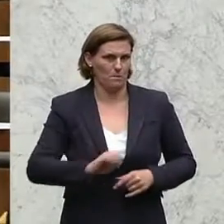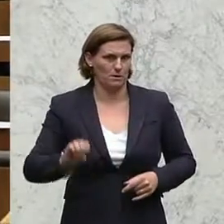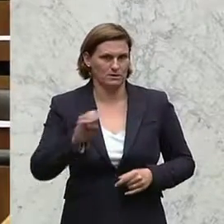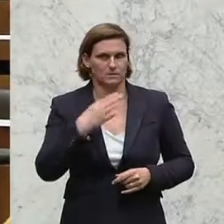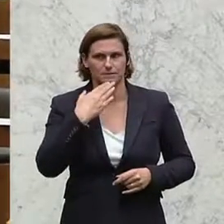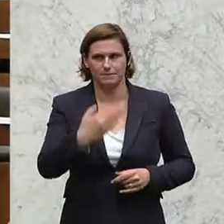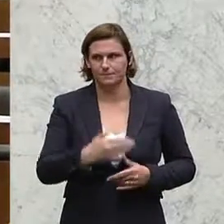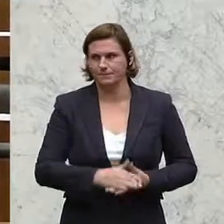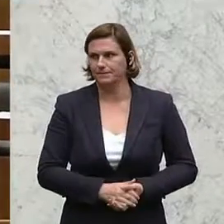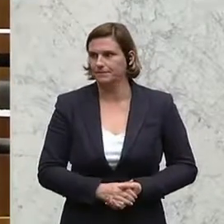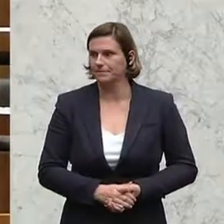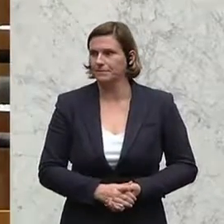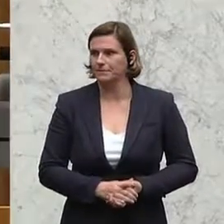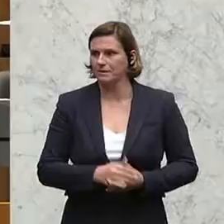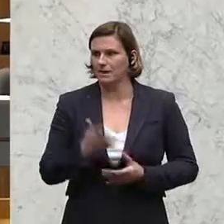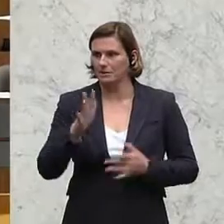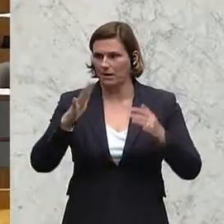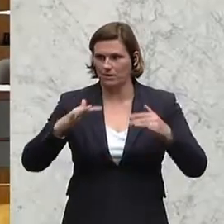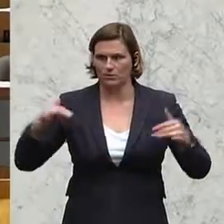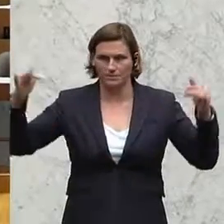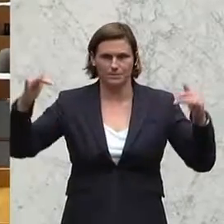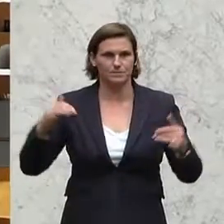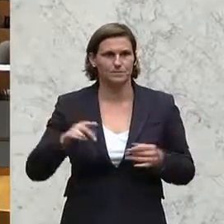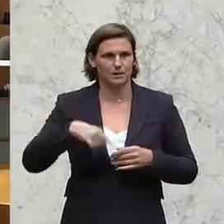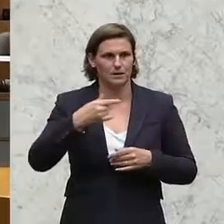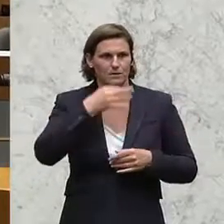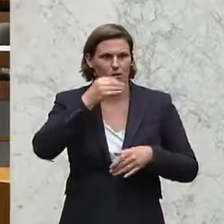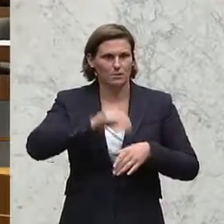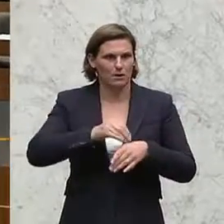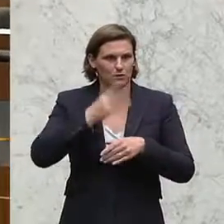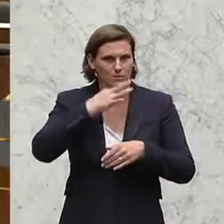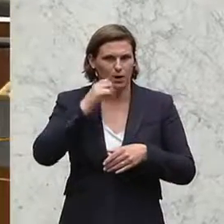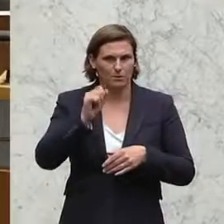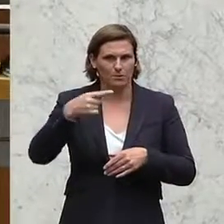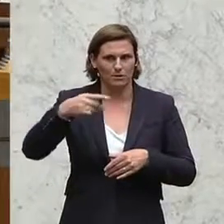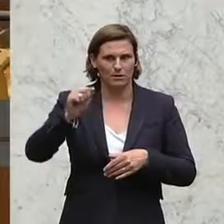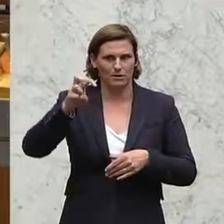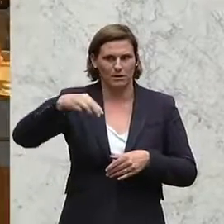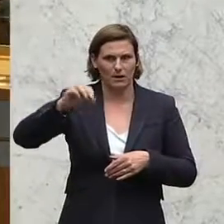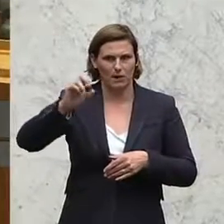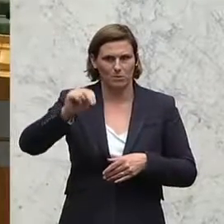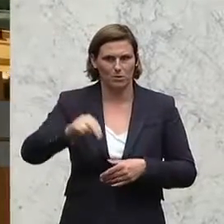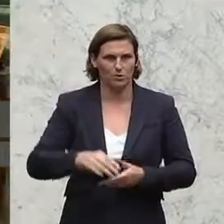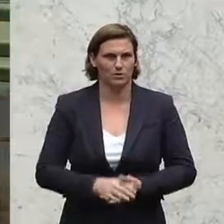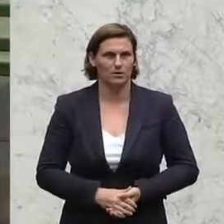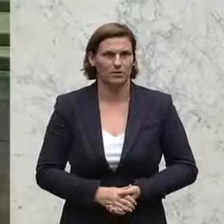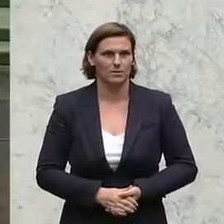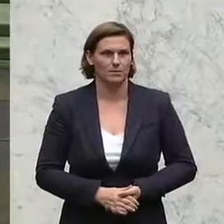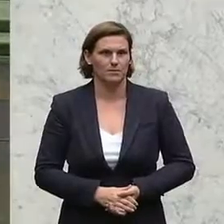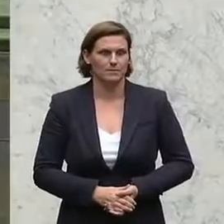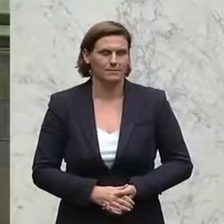Vier Pauschalvarianten des Kindergeldes würden nun in einem Betrag auf dem Kinderbetreuungsgeldkonto